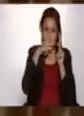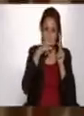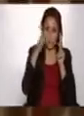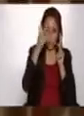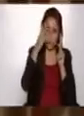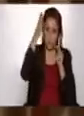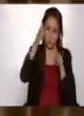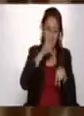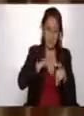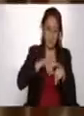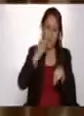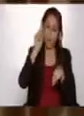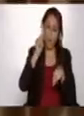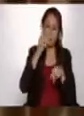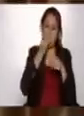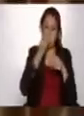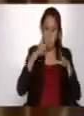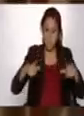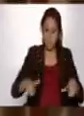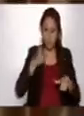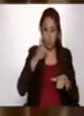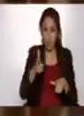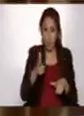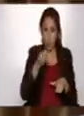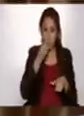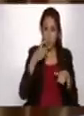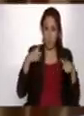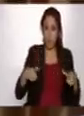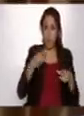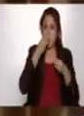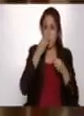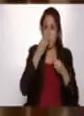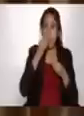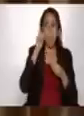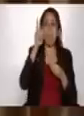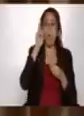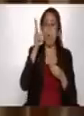ربع. جات لي قعدت معانا واتغدت معانا والله العظيم يا استاذ عمرو وحياه ربنا